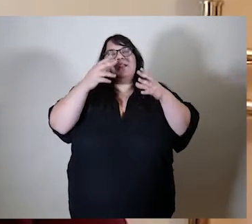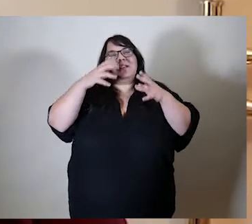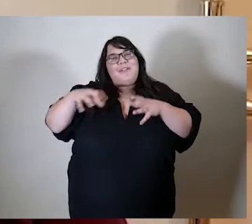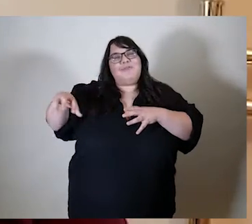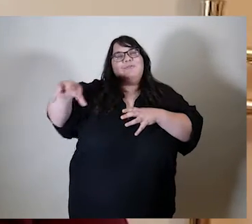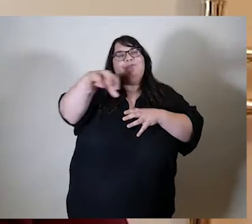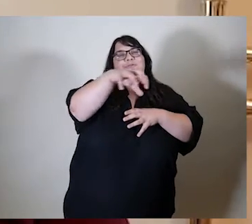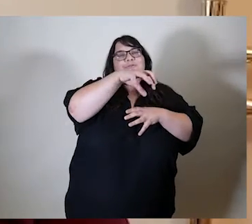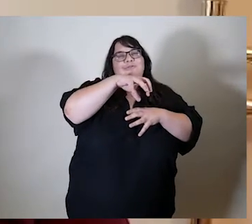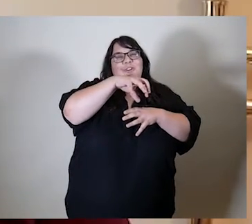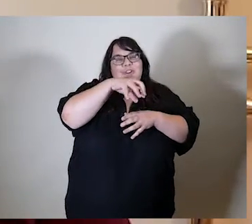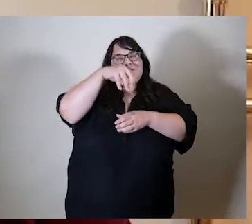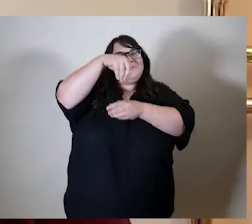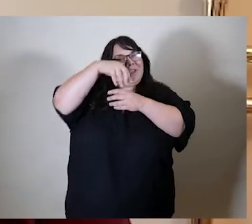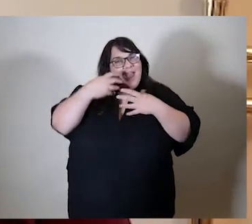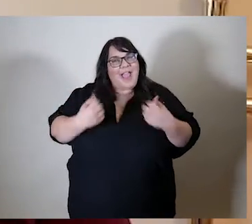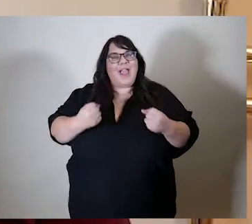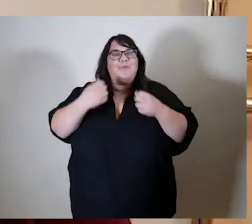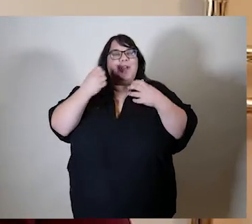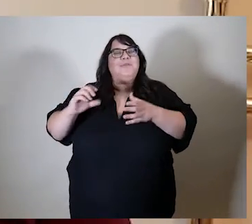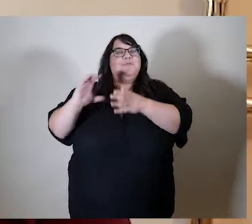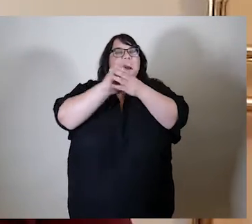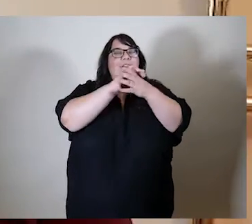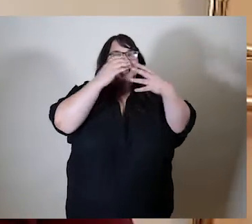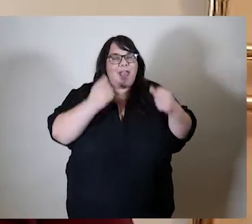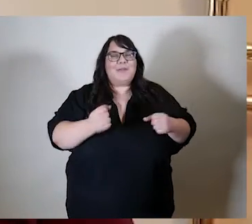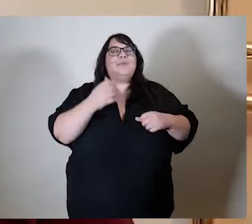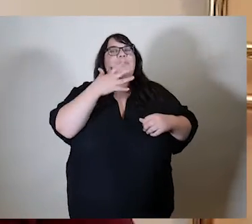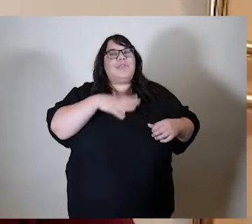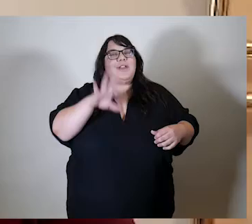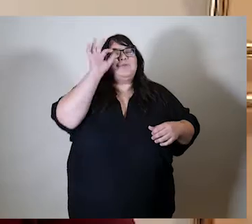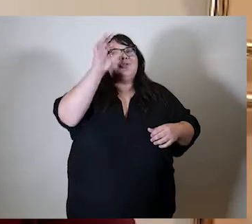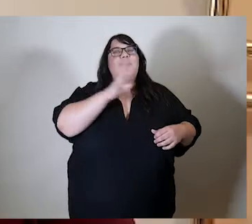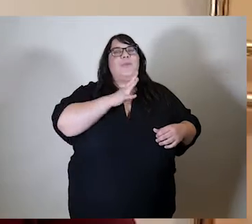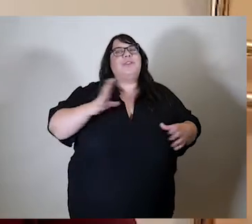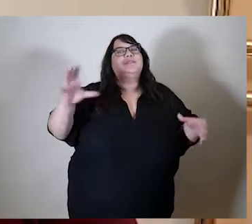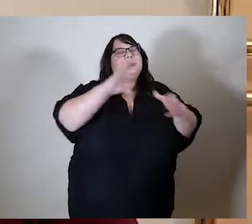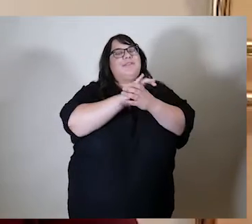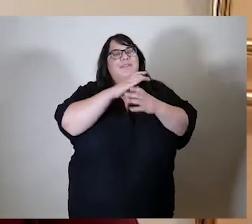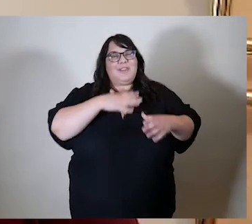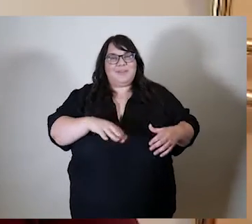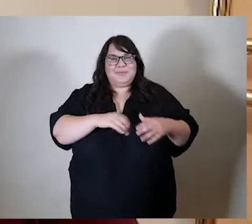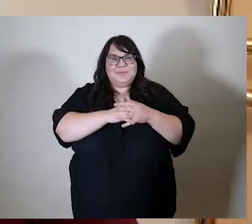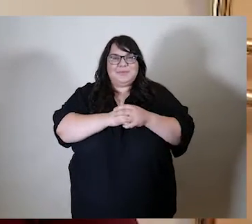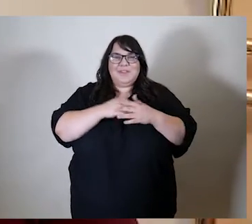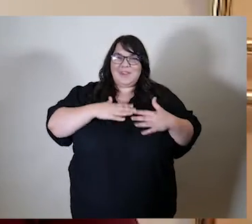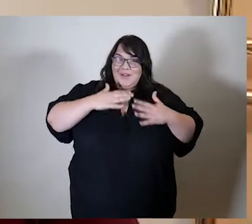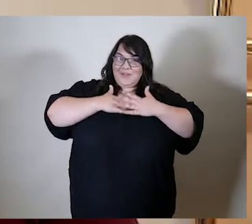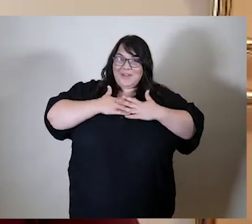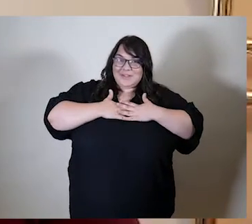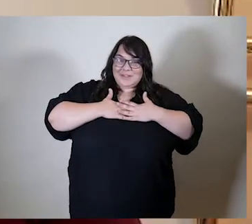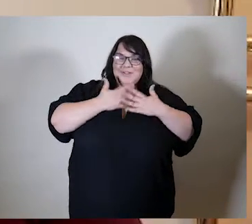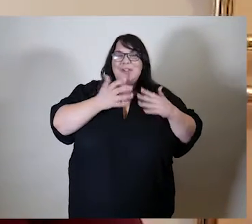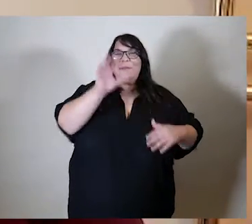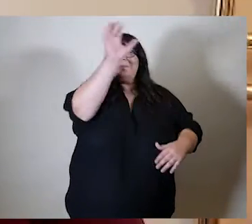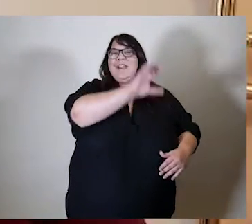διακατέχουν τους φορείς που συμμετέχουν στο φεστιβάλ δίπλα στον πολίτη και τον συνάνθρωπο. Θα ήθελα να ευχαριστήσω για τη στενή και